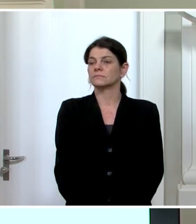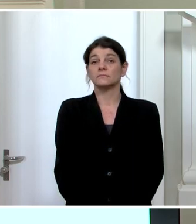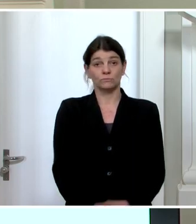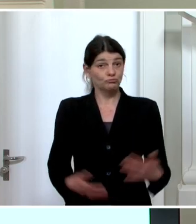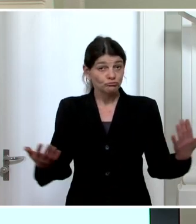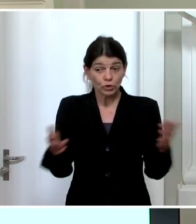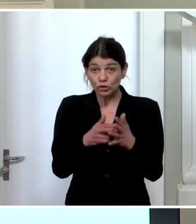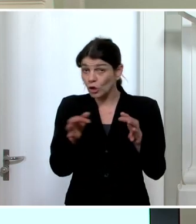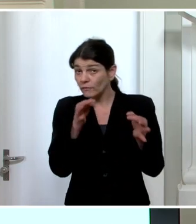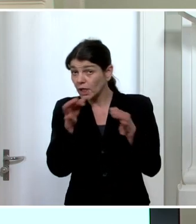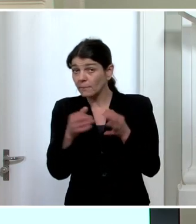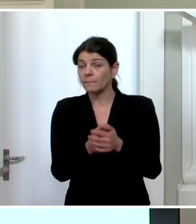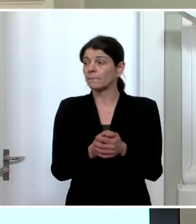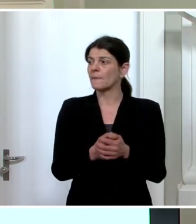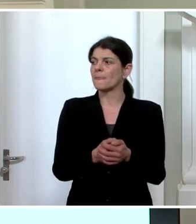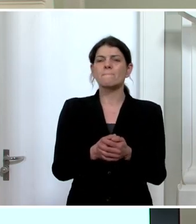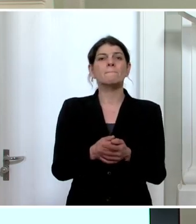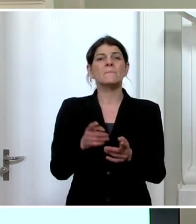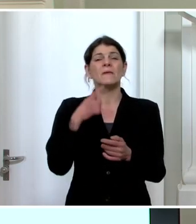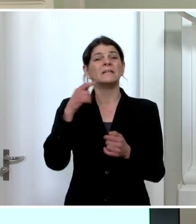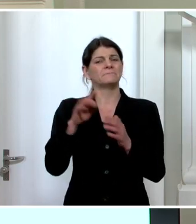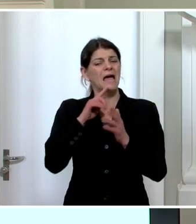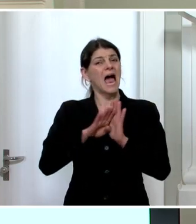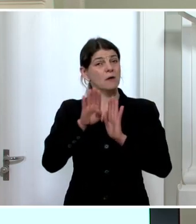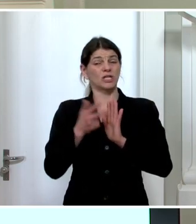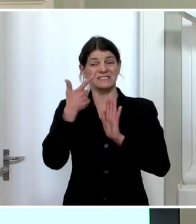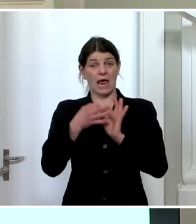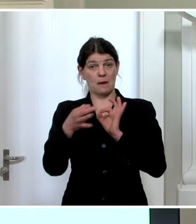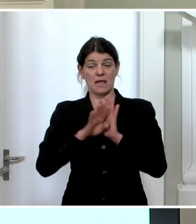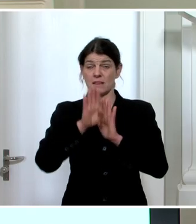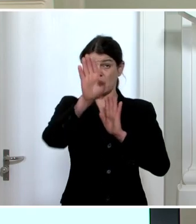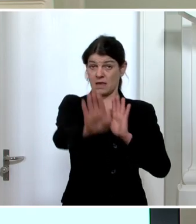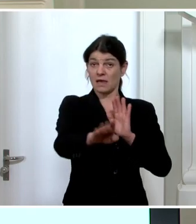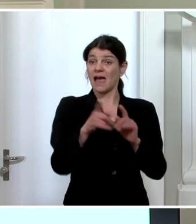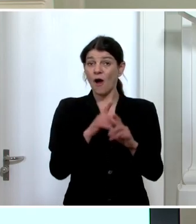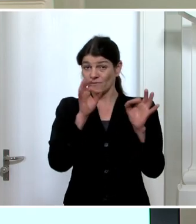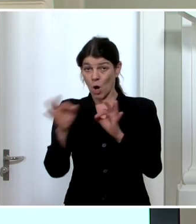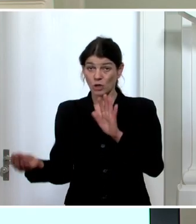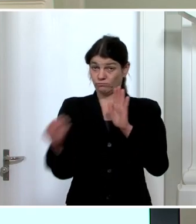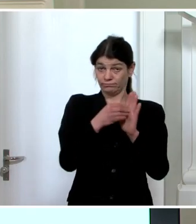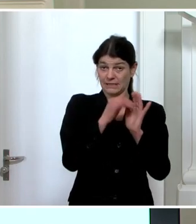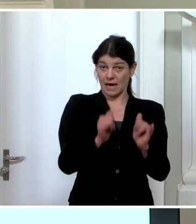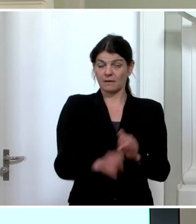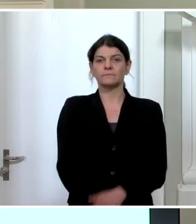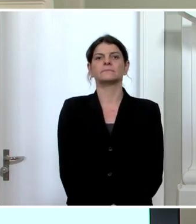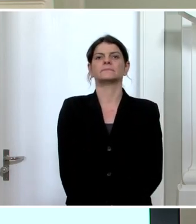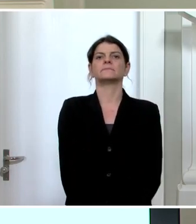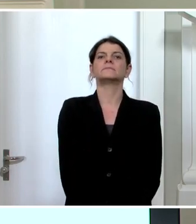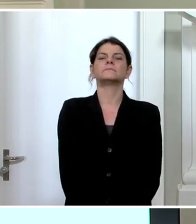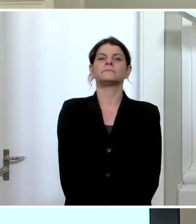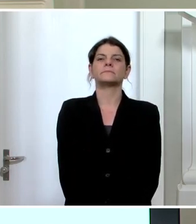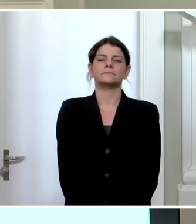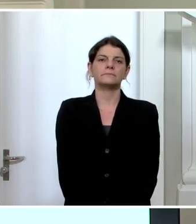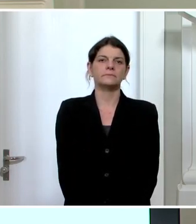Gibt es weitere? Ganz kurz, der Abstand von 2 Metern, ist der auch in der Verordnung so festgeschrieben? Oder?